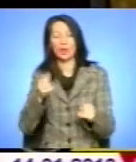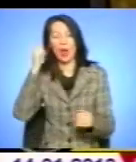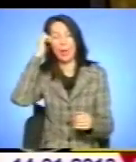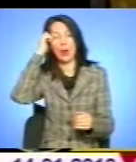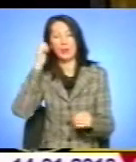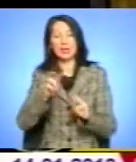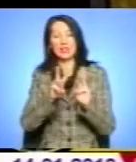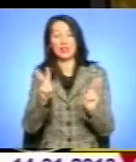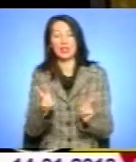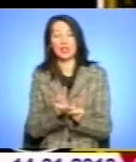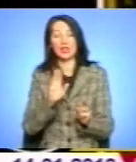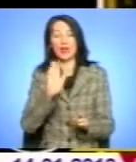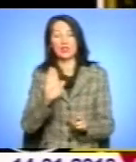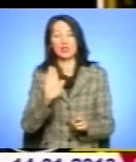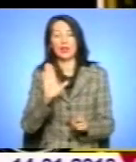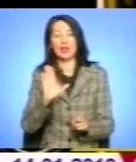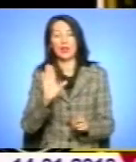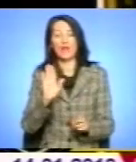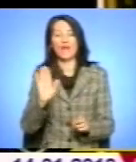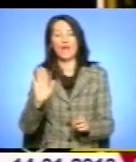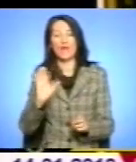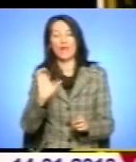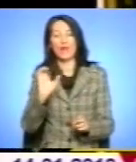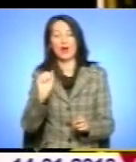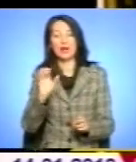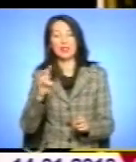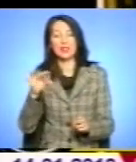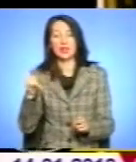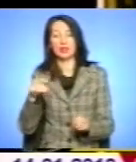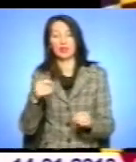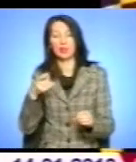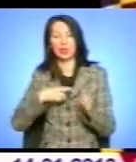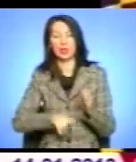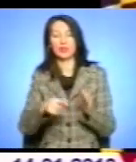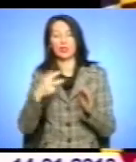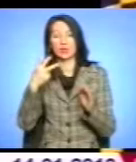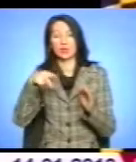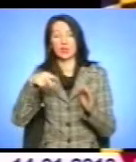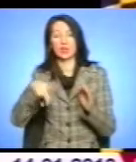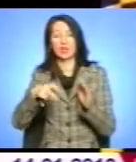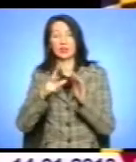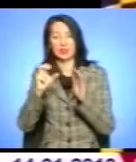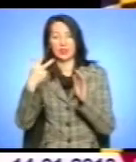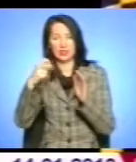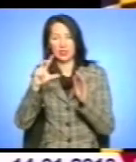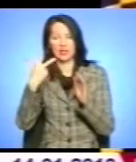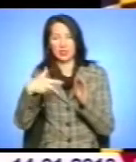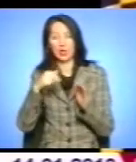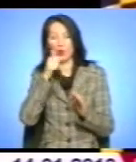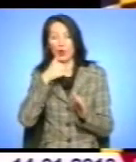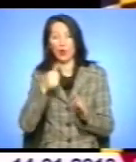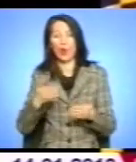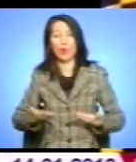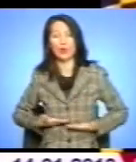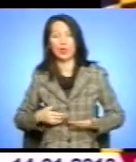святителя Василія Великого. Він народився 330 року в Кесарії. Святитель Василій прожив 49 років і все